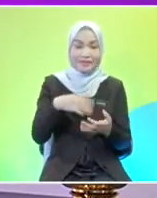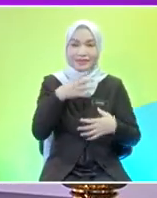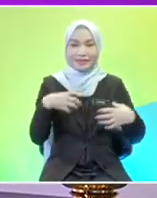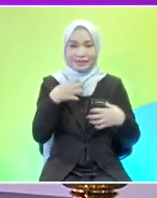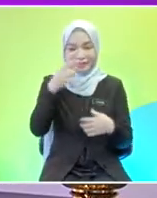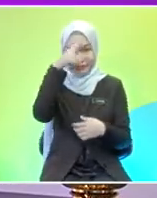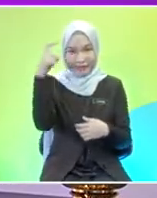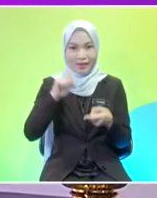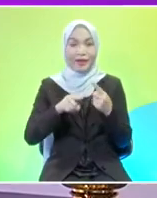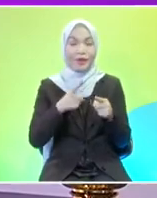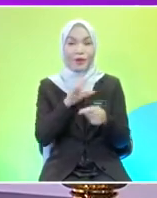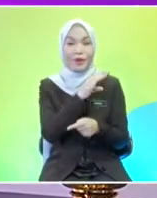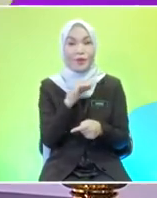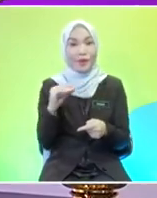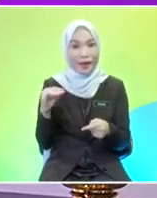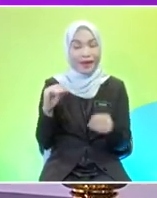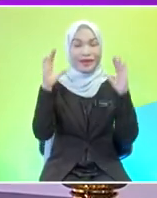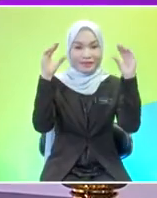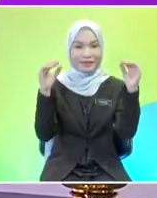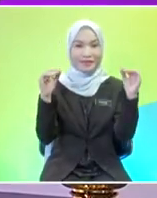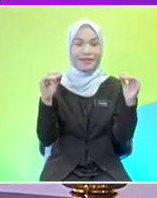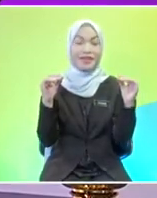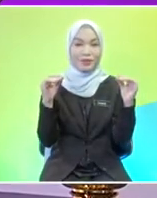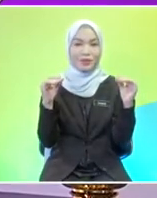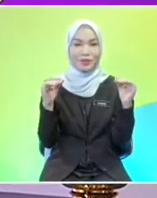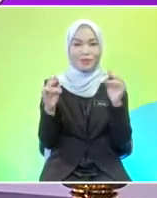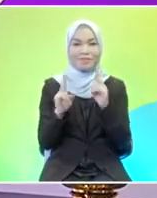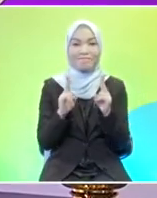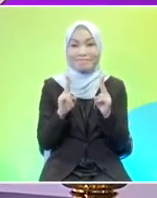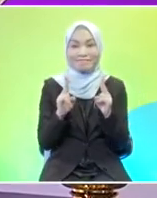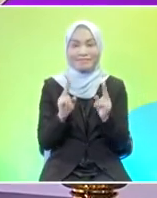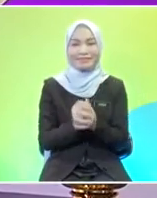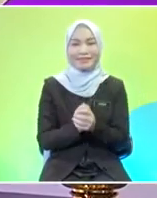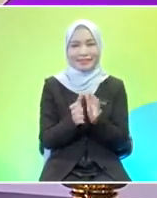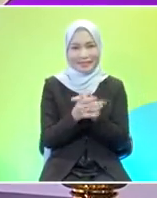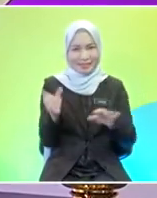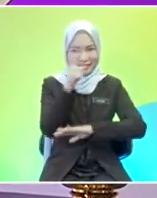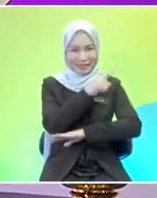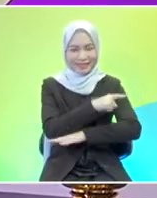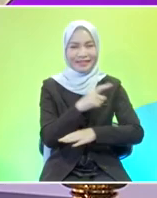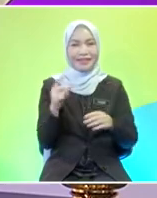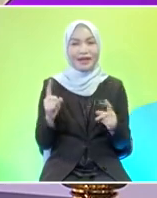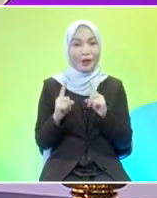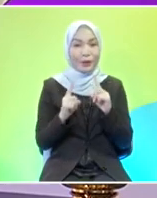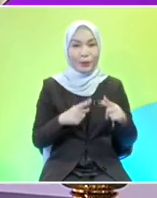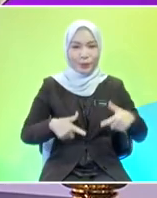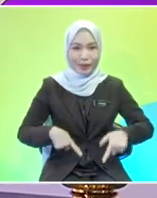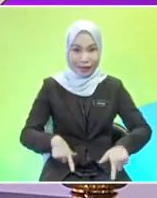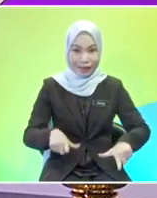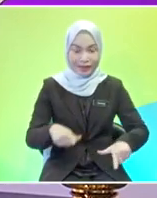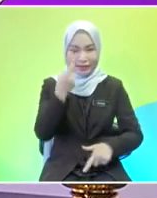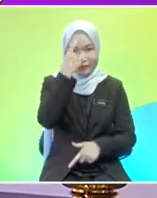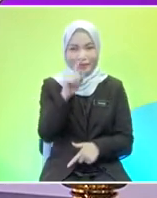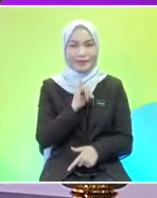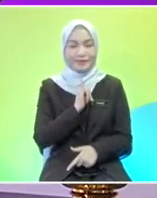hari lahir tapi sebelum kita mulaikan ha Nampak tak profil guru kita semua tadi tapi tunggu kerja